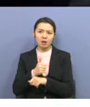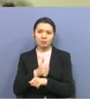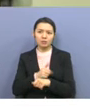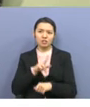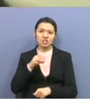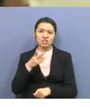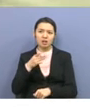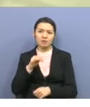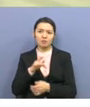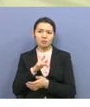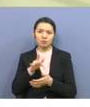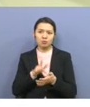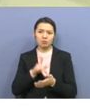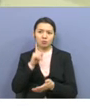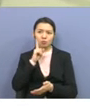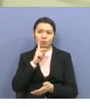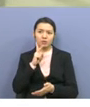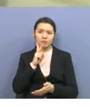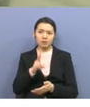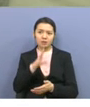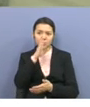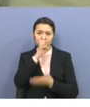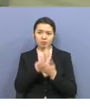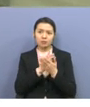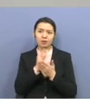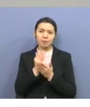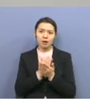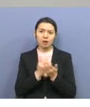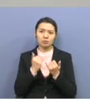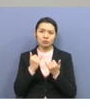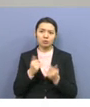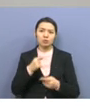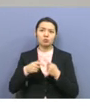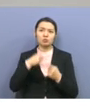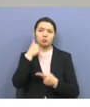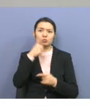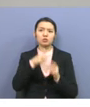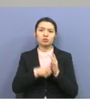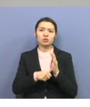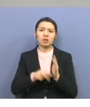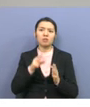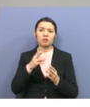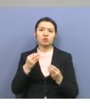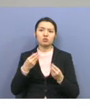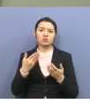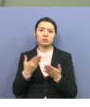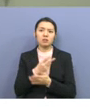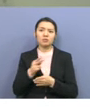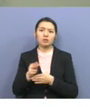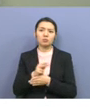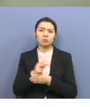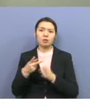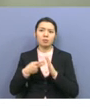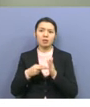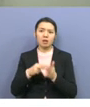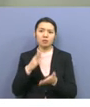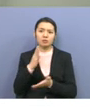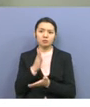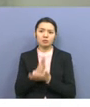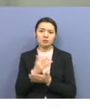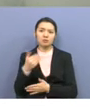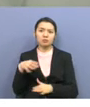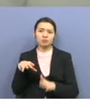Державинск қаласында қолжетімді баспана мемлекеттік бағдарламасы аясында келесі жылы 60 пәтерлі үйді қайта қалпына келтіру жоспарланып отыр.